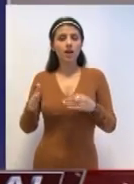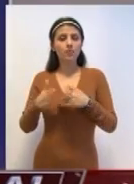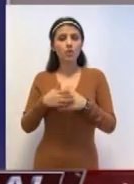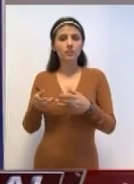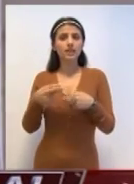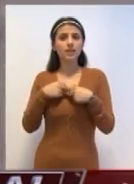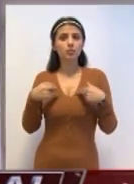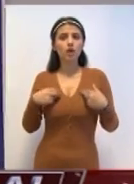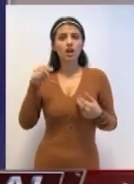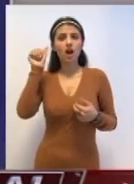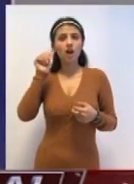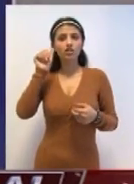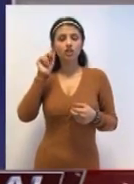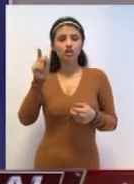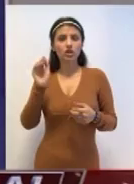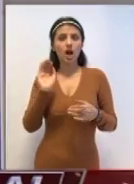sediul parchetului de pe lângă Tribunalul Argeș.